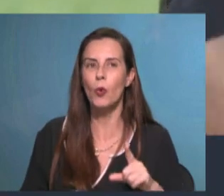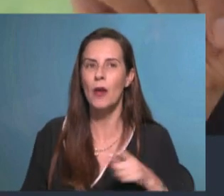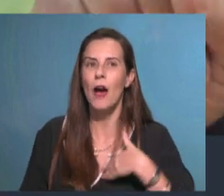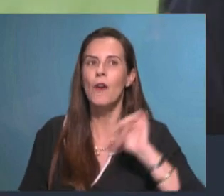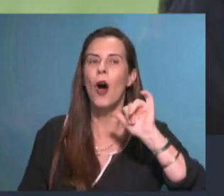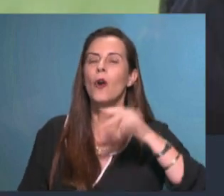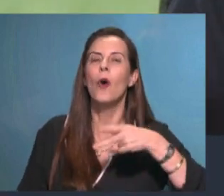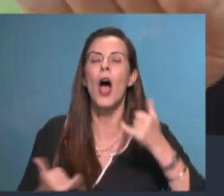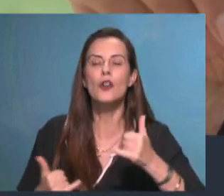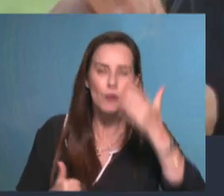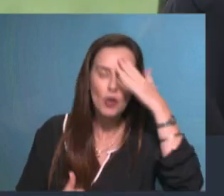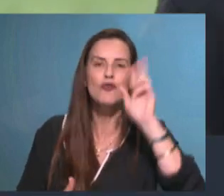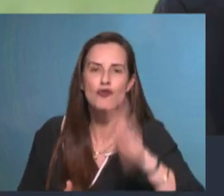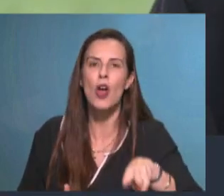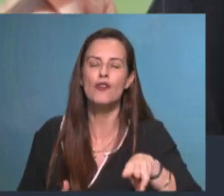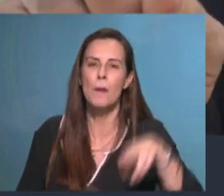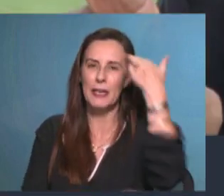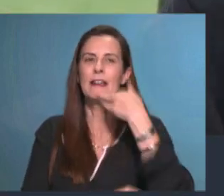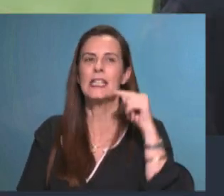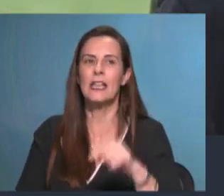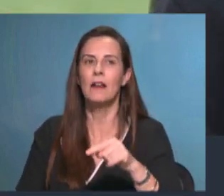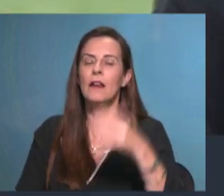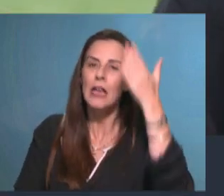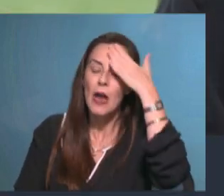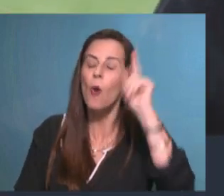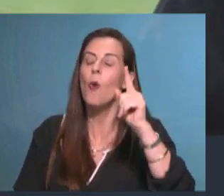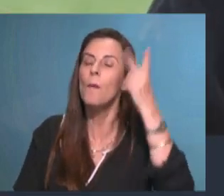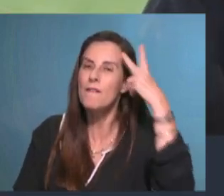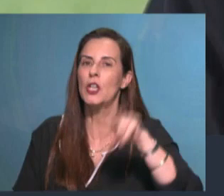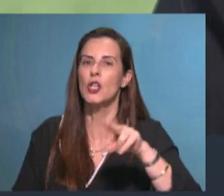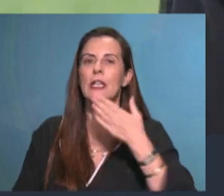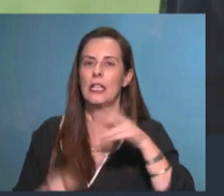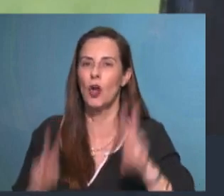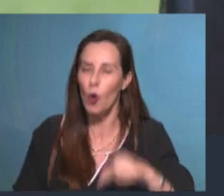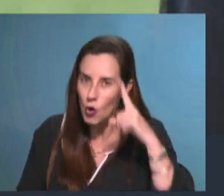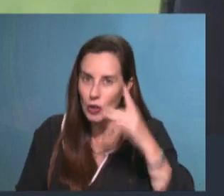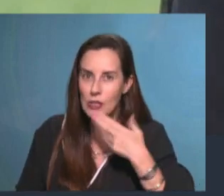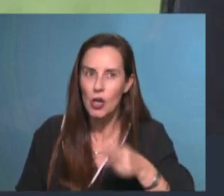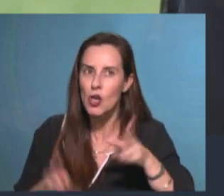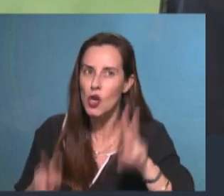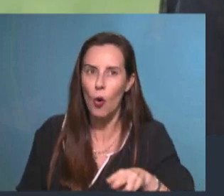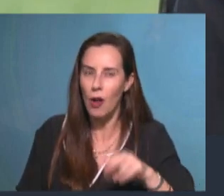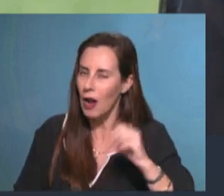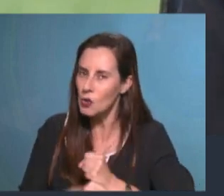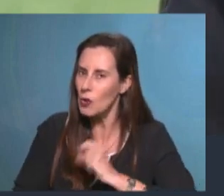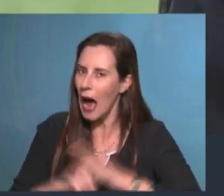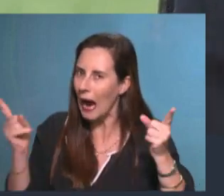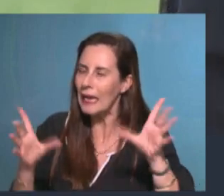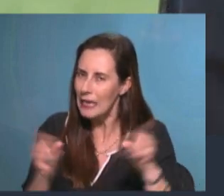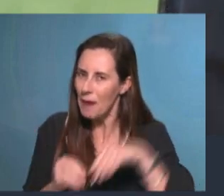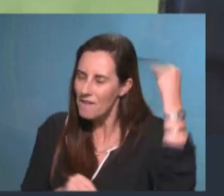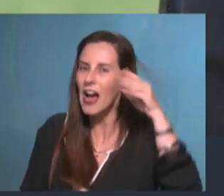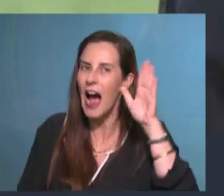חשוב שהוא הכיר עכשיו בישראל, הכיר ביכולת של ישראל, ויודע שישראל יכולה גם להתנהג אחרת אולי לפלסטינאים,